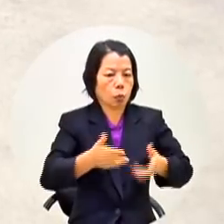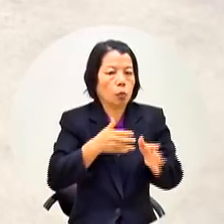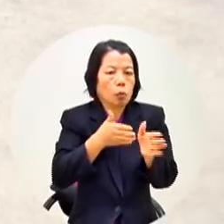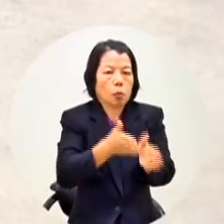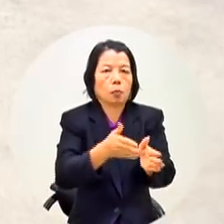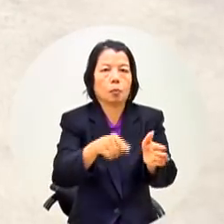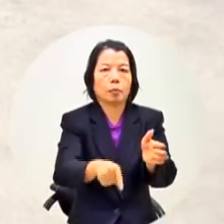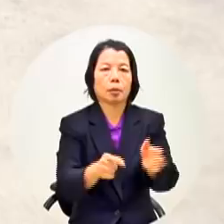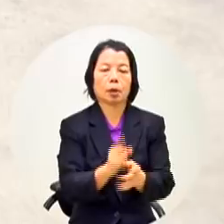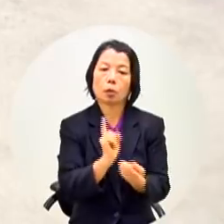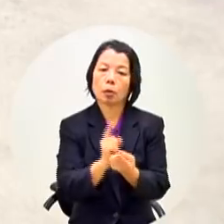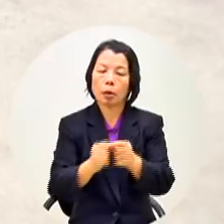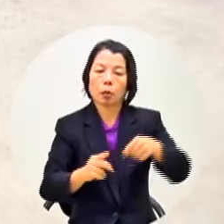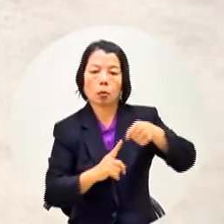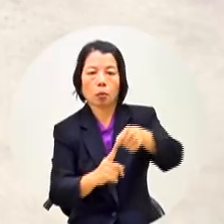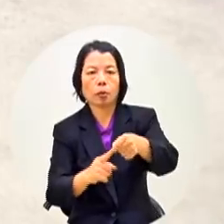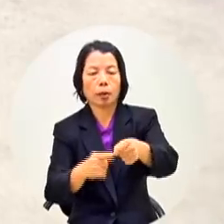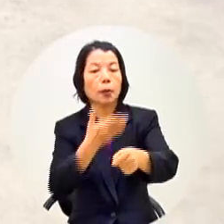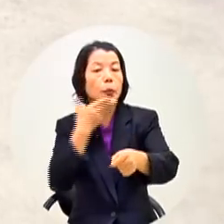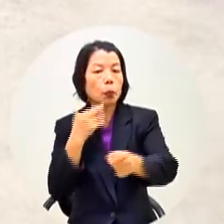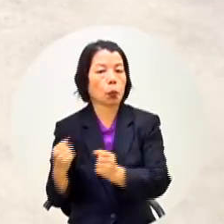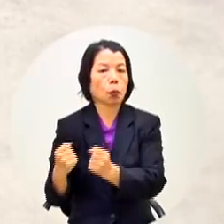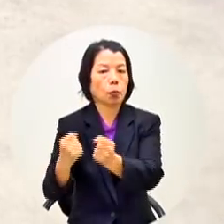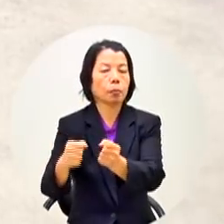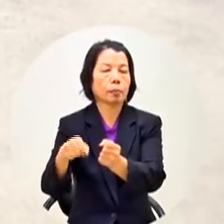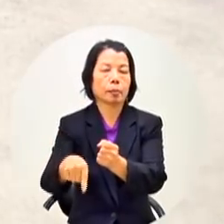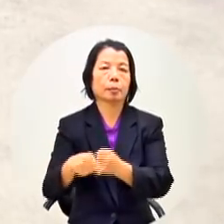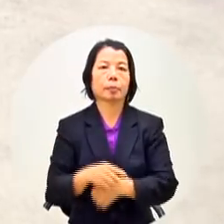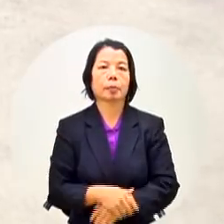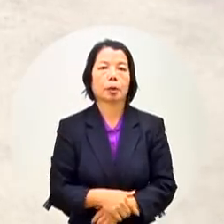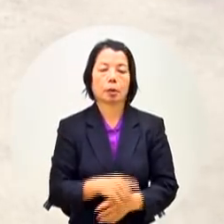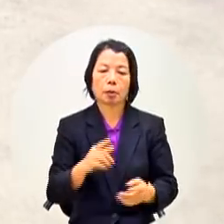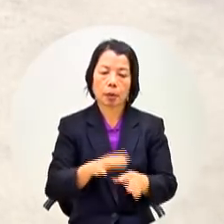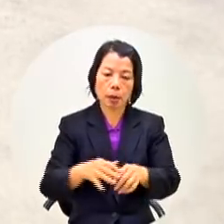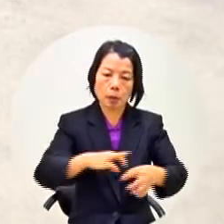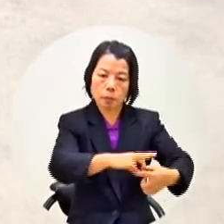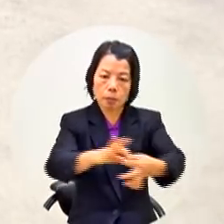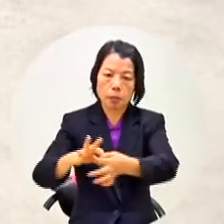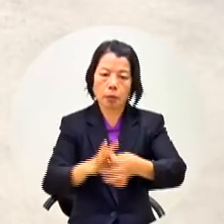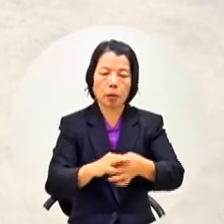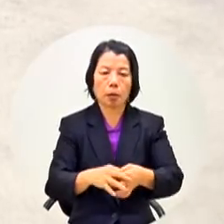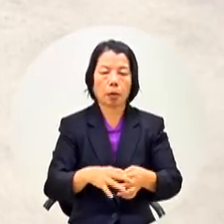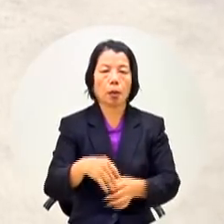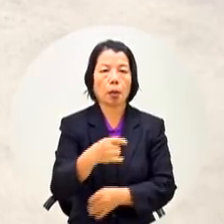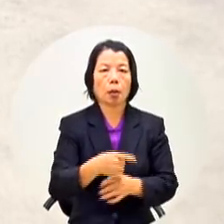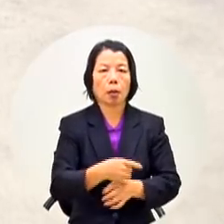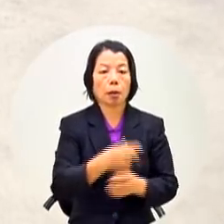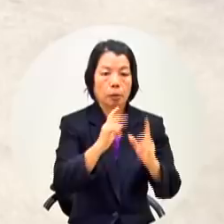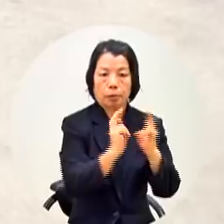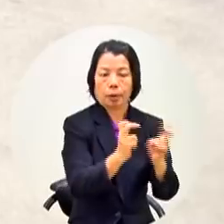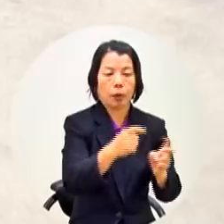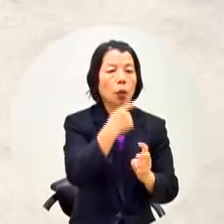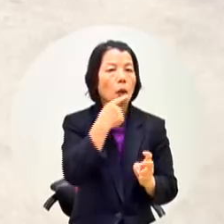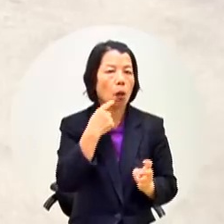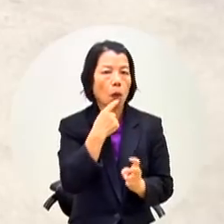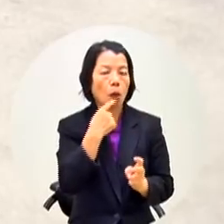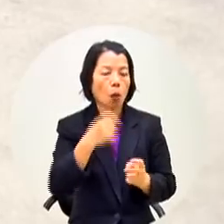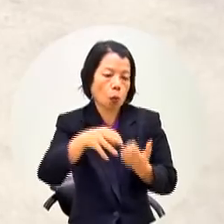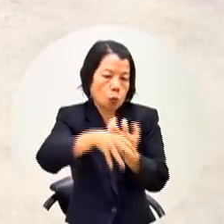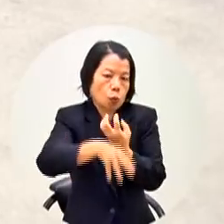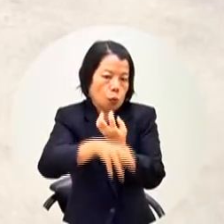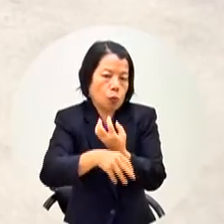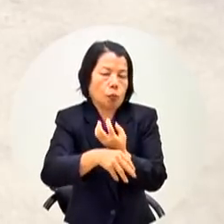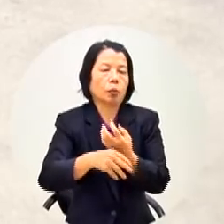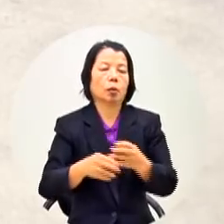具。那还有可以串联现有的红橘线来转乘，那他们也希望说借由轻轨建设可以一并改